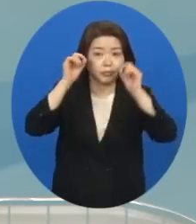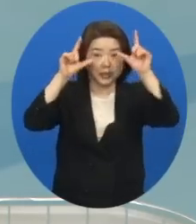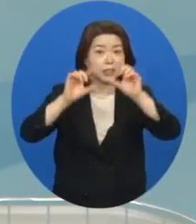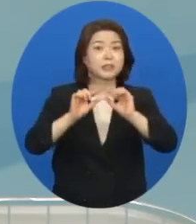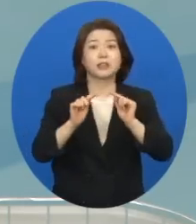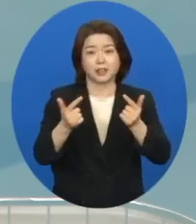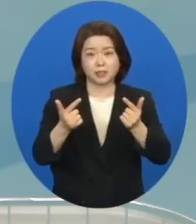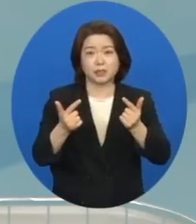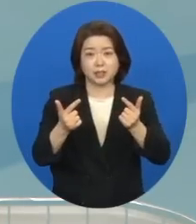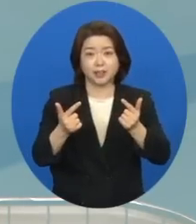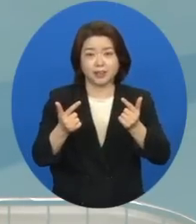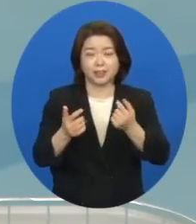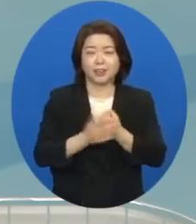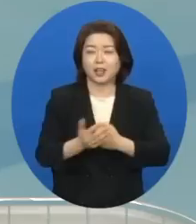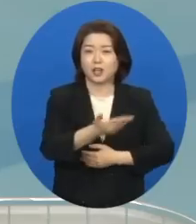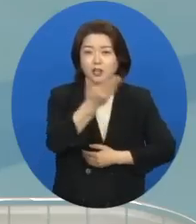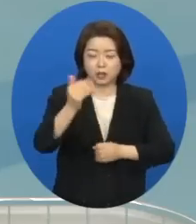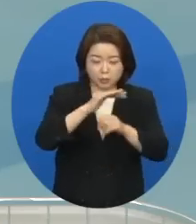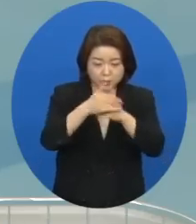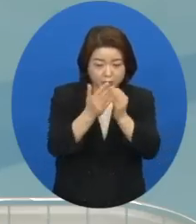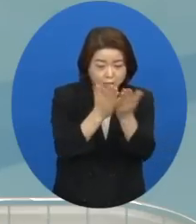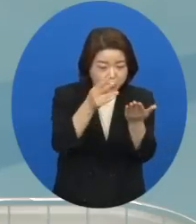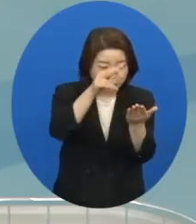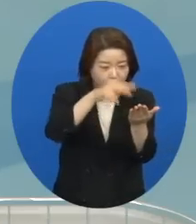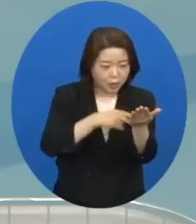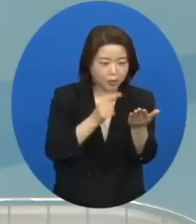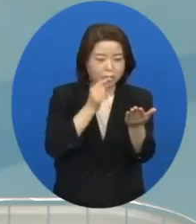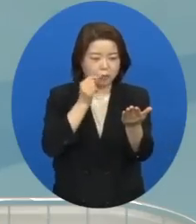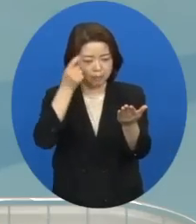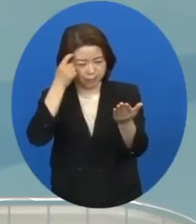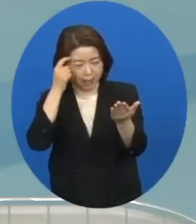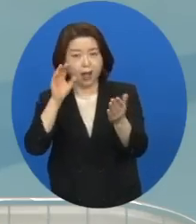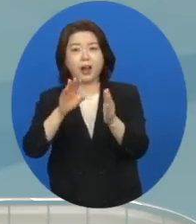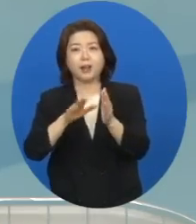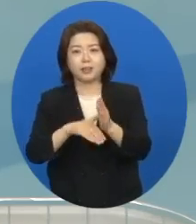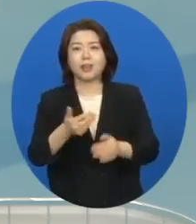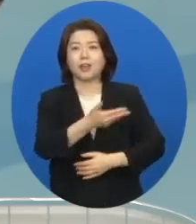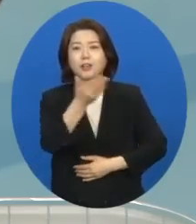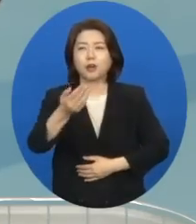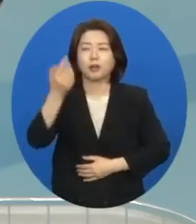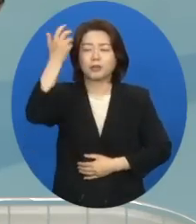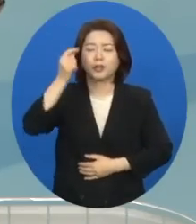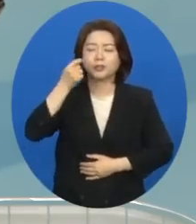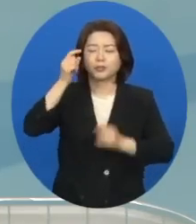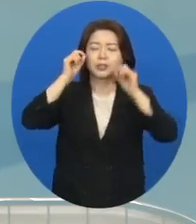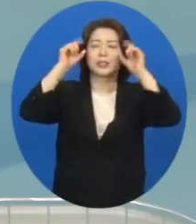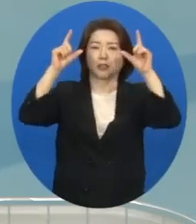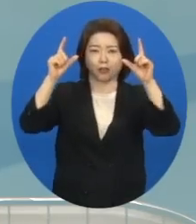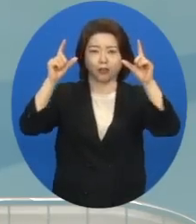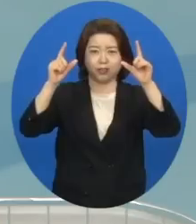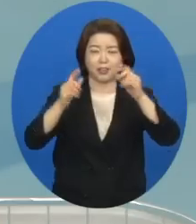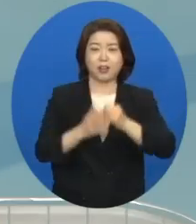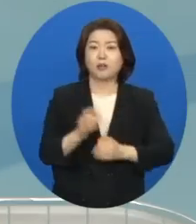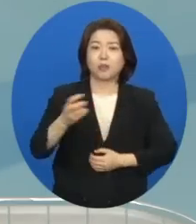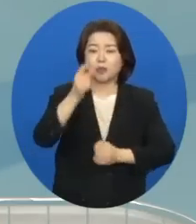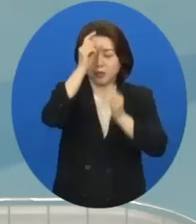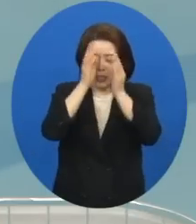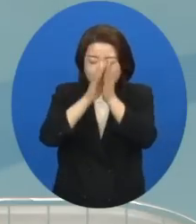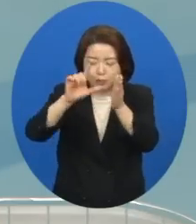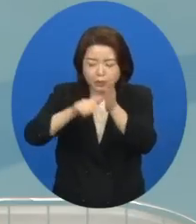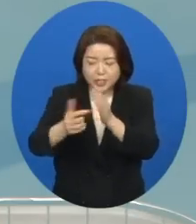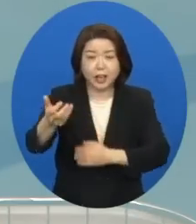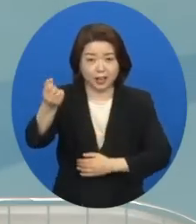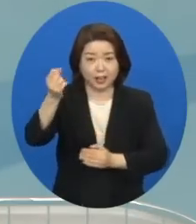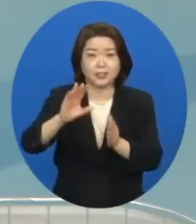아니에요. 여러분이 성경을 읽고 묵상할 때 여러분의 영안이 열려요. 여러분 기도의 시간을